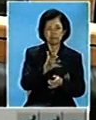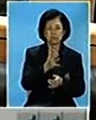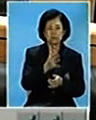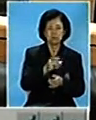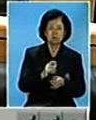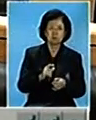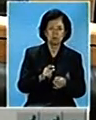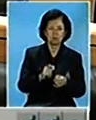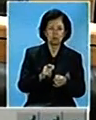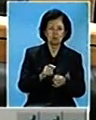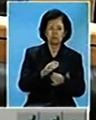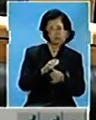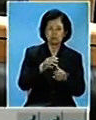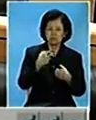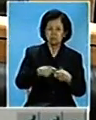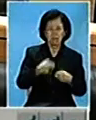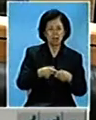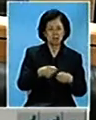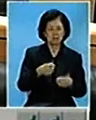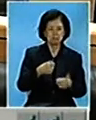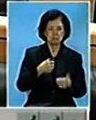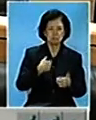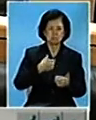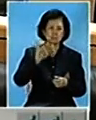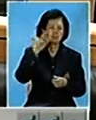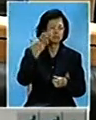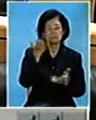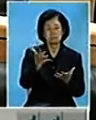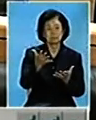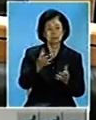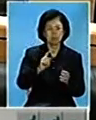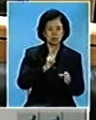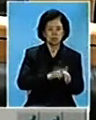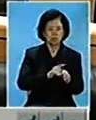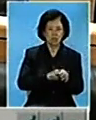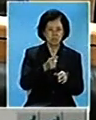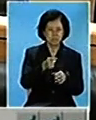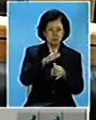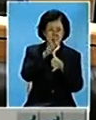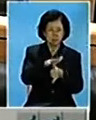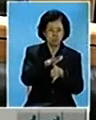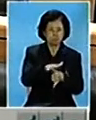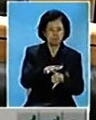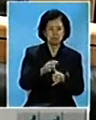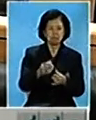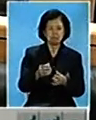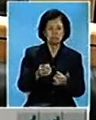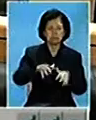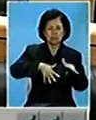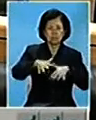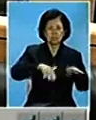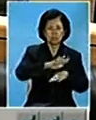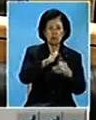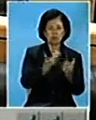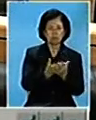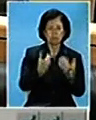ผมไม่ได้อวดอ้างอะไรนะครับแต่ว่าเมื่อวันเวลาที่ศาลรัฐธรรมนูญโดนข่มขู่จากประชาชนโดยทั่วไปท่านมีเก